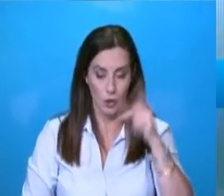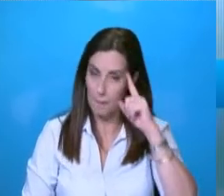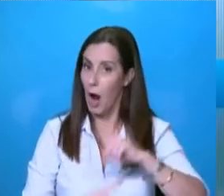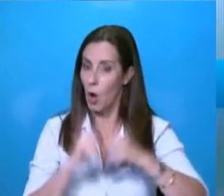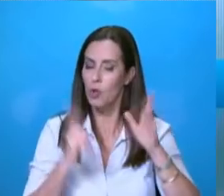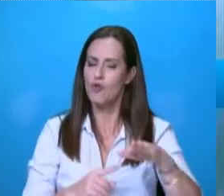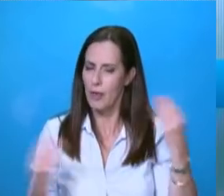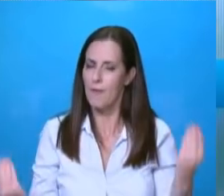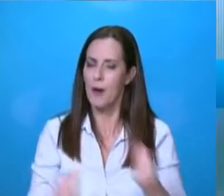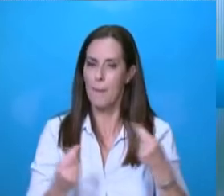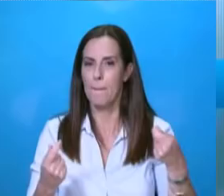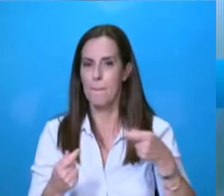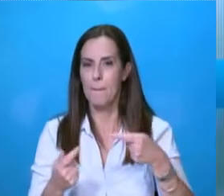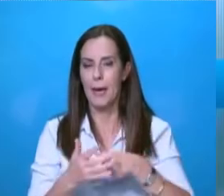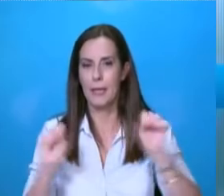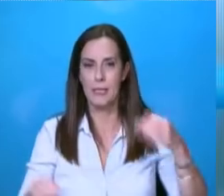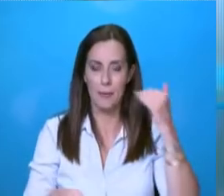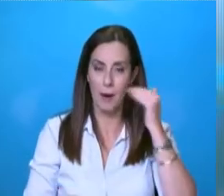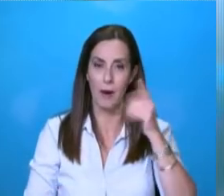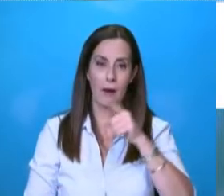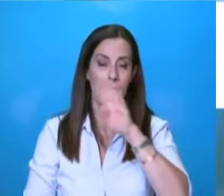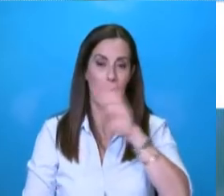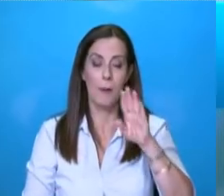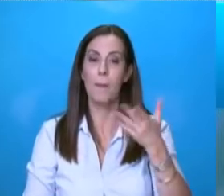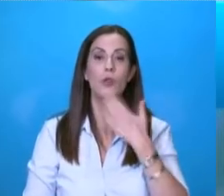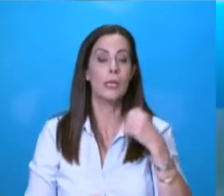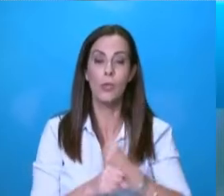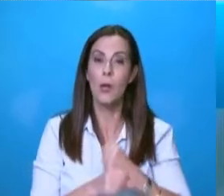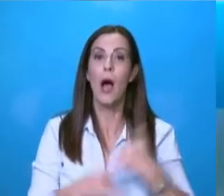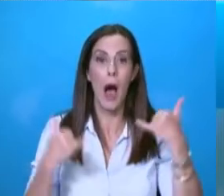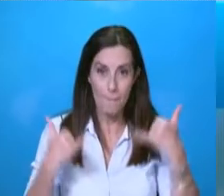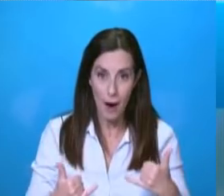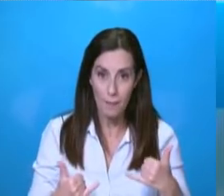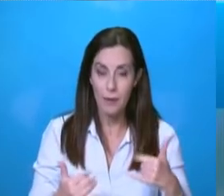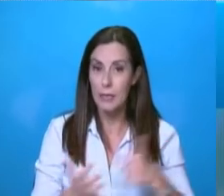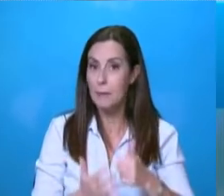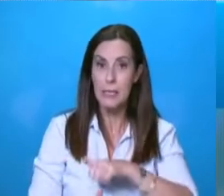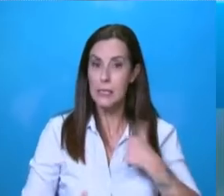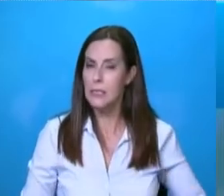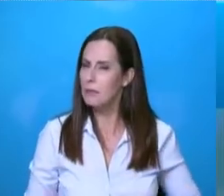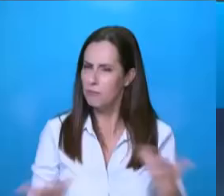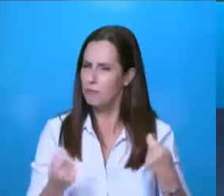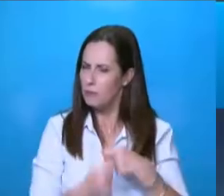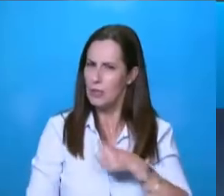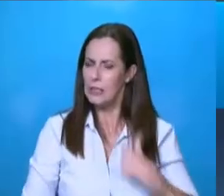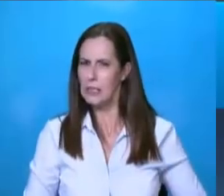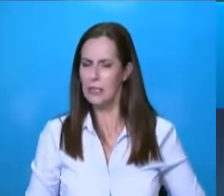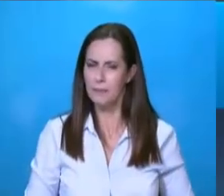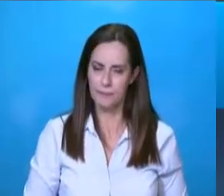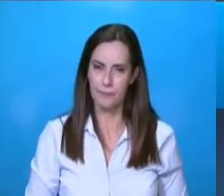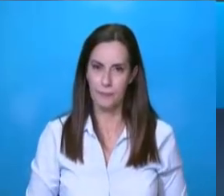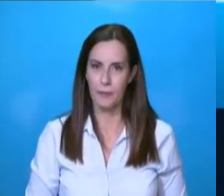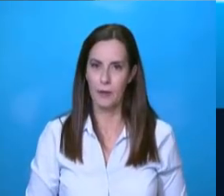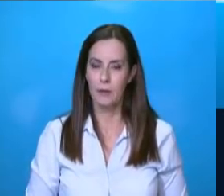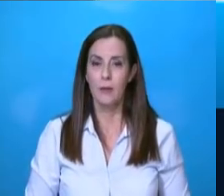נוספות בין טראמפ לנתניהו סביב המדיניות הישראלית, הפעם כלפי סין. גילי כהן, כתבתנו המדינית. כן,